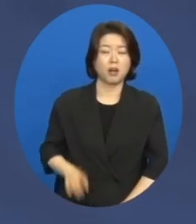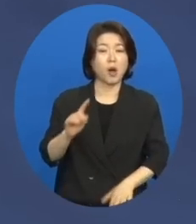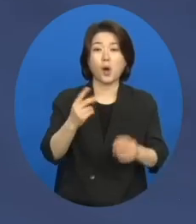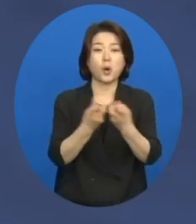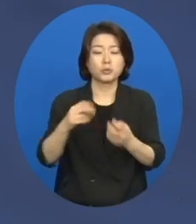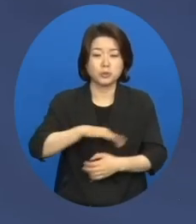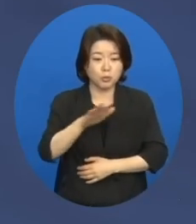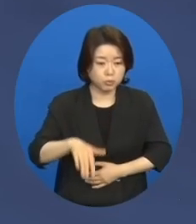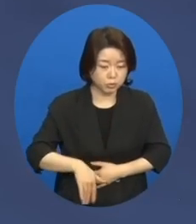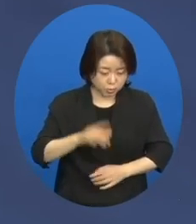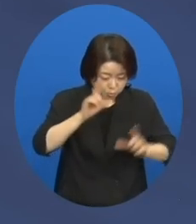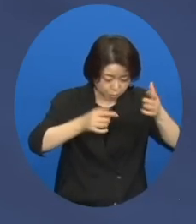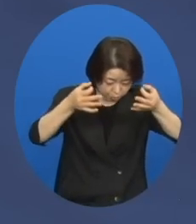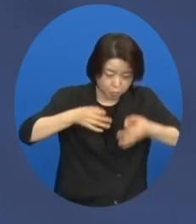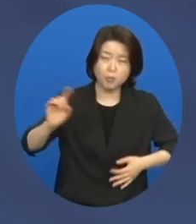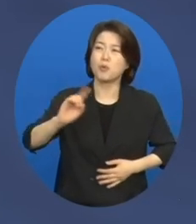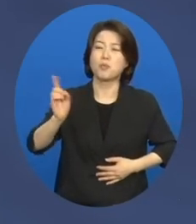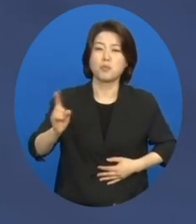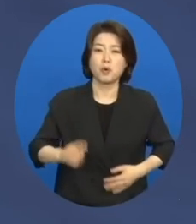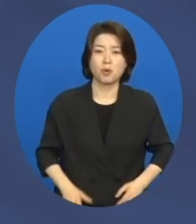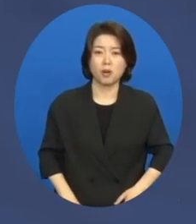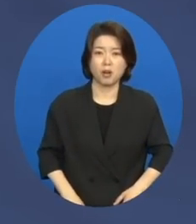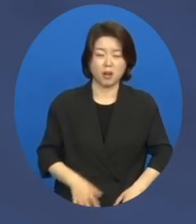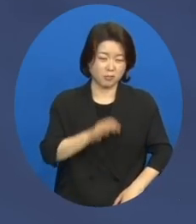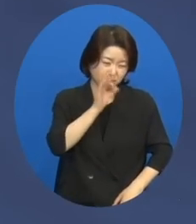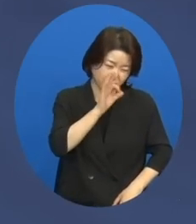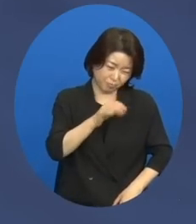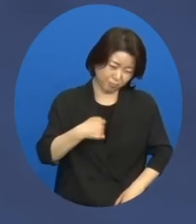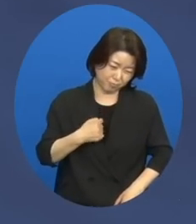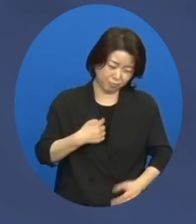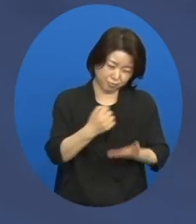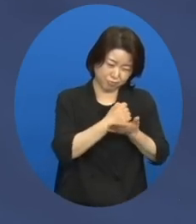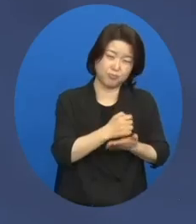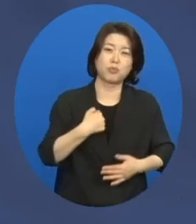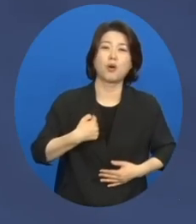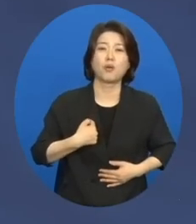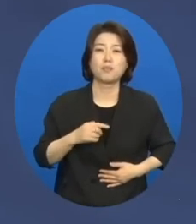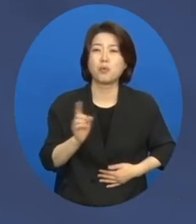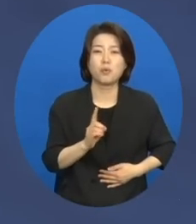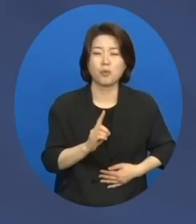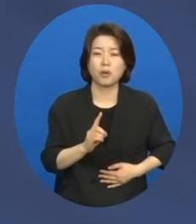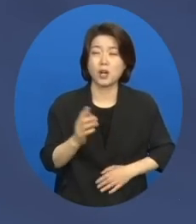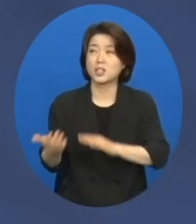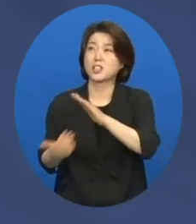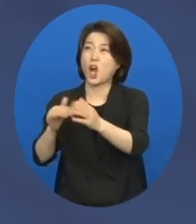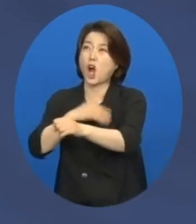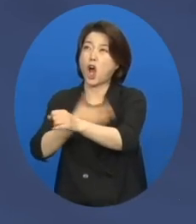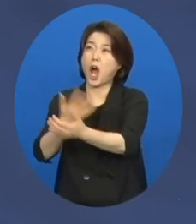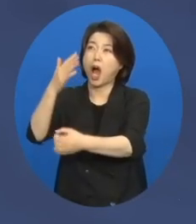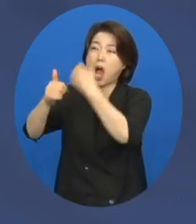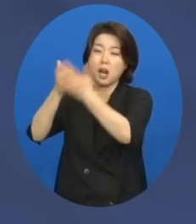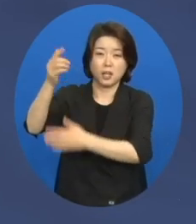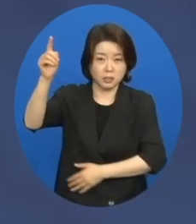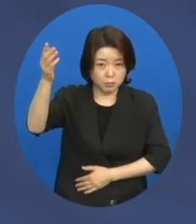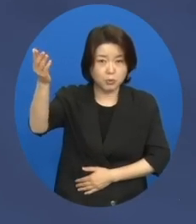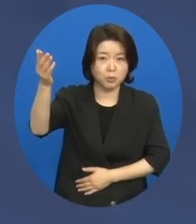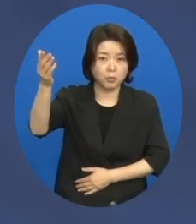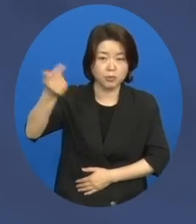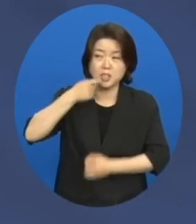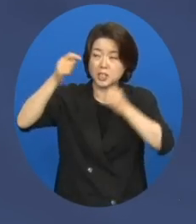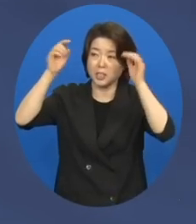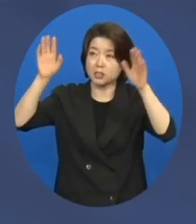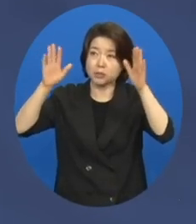무슨 꼴이었길래, 우리가 얼마나 불가능한 운명이었길래 전능한 하나님도, 아니 천사도